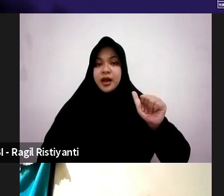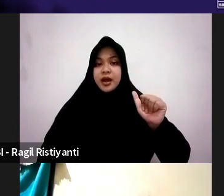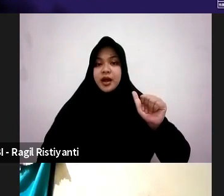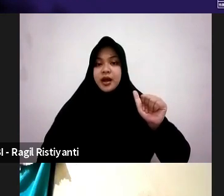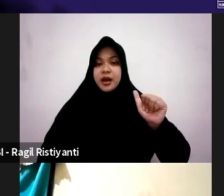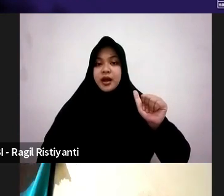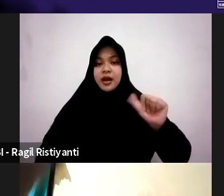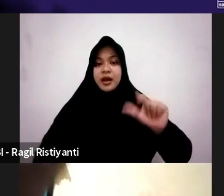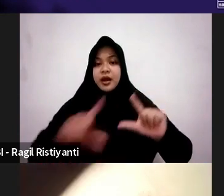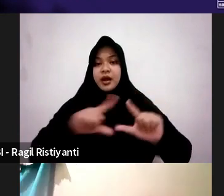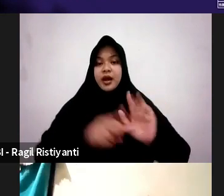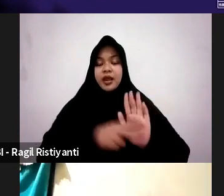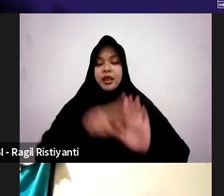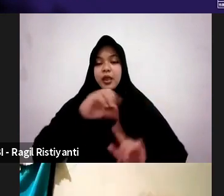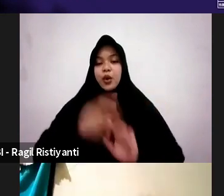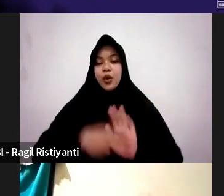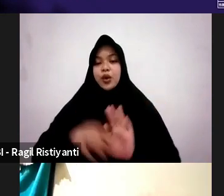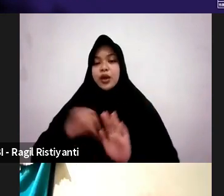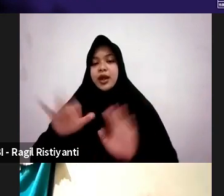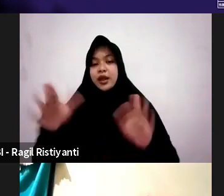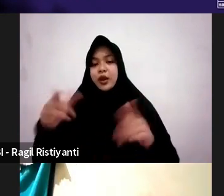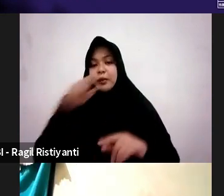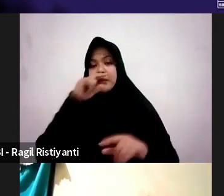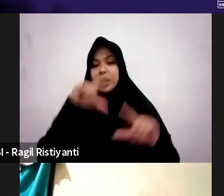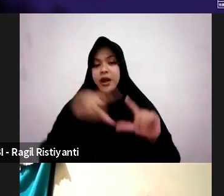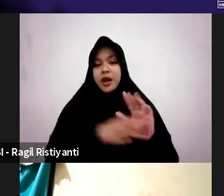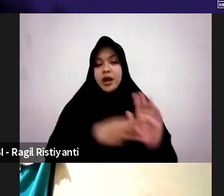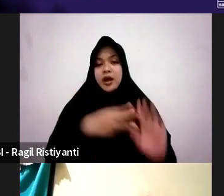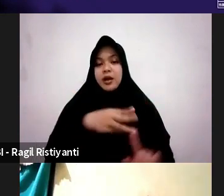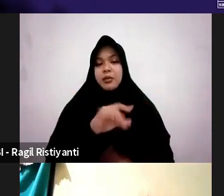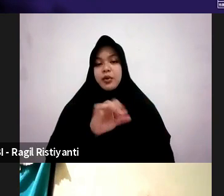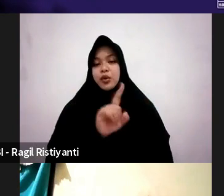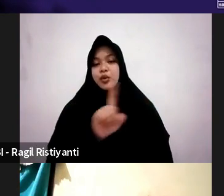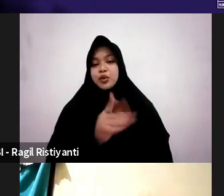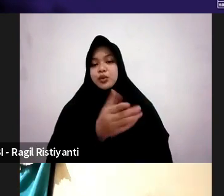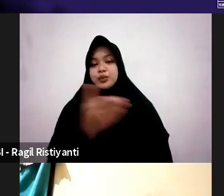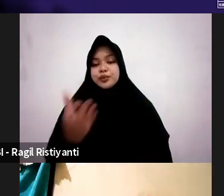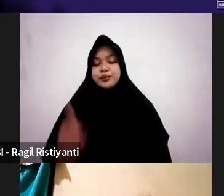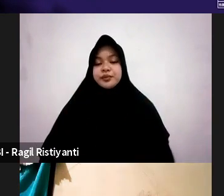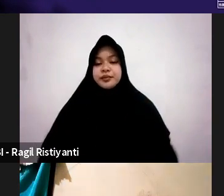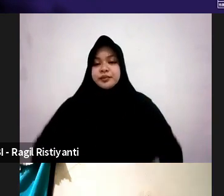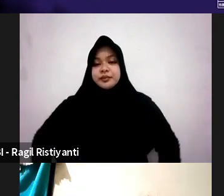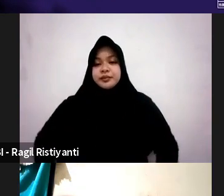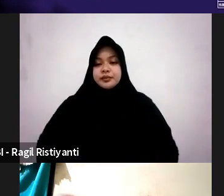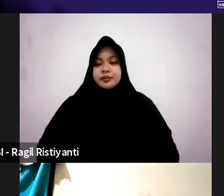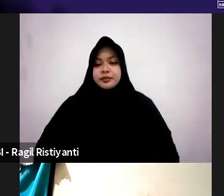atau Pak Amrul silakan Pak singkat udah